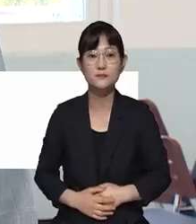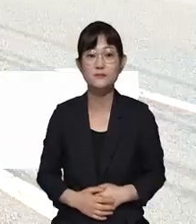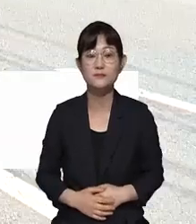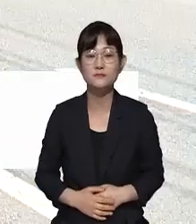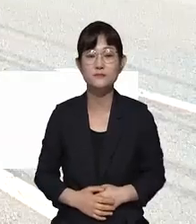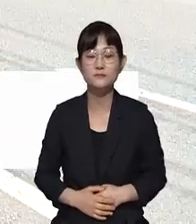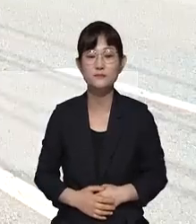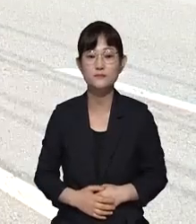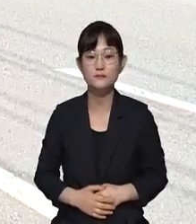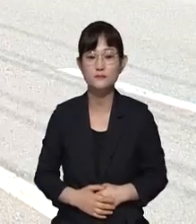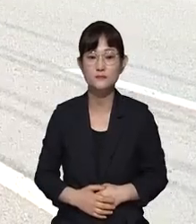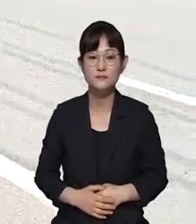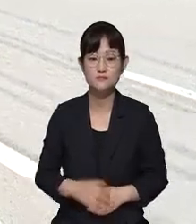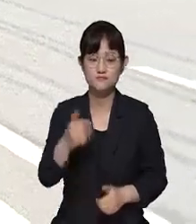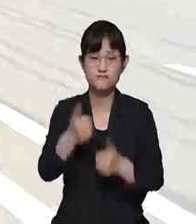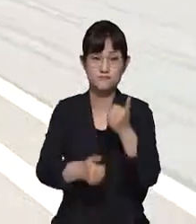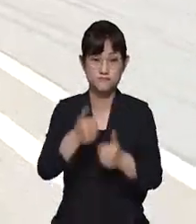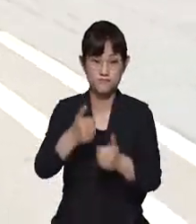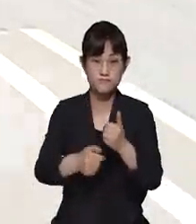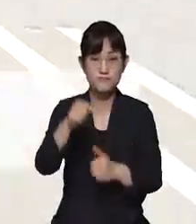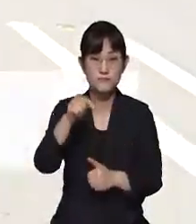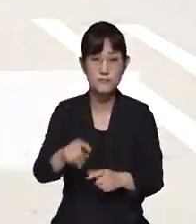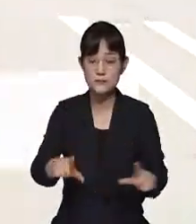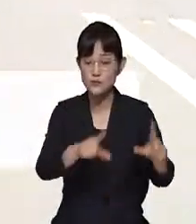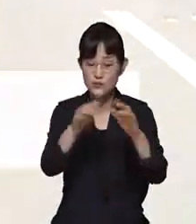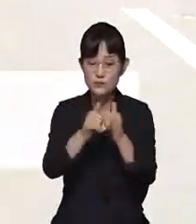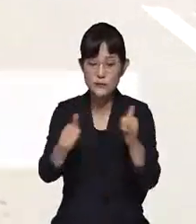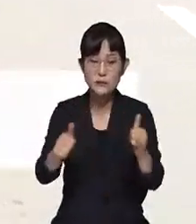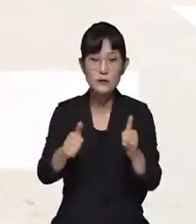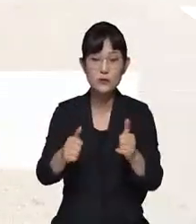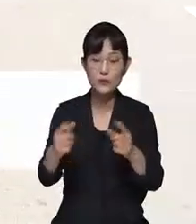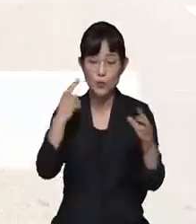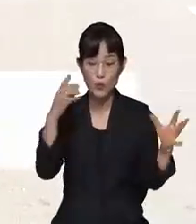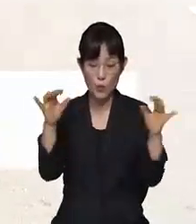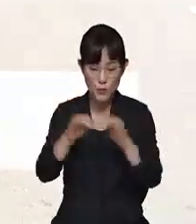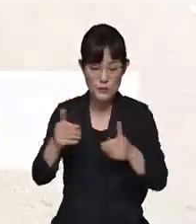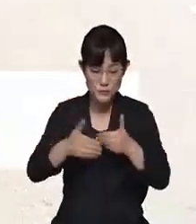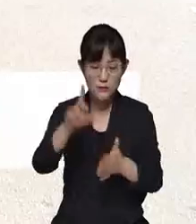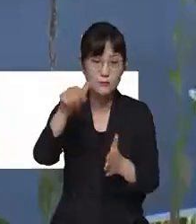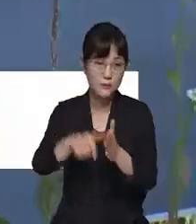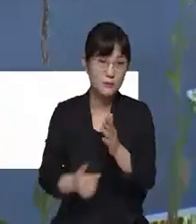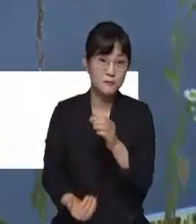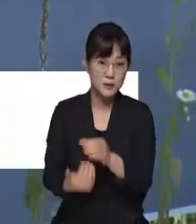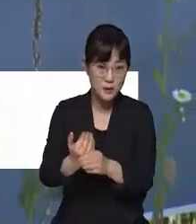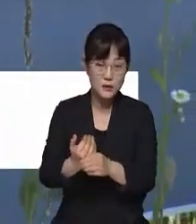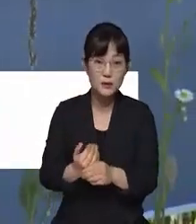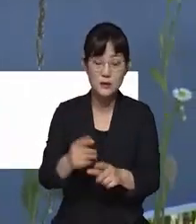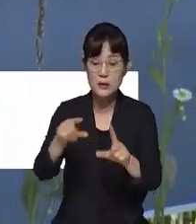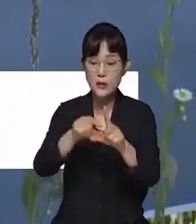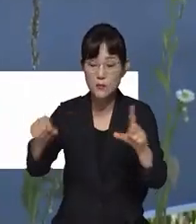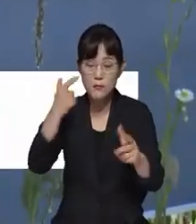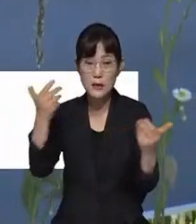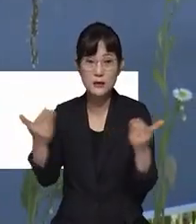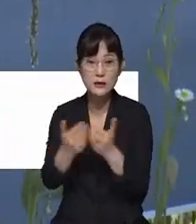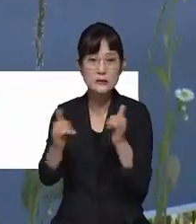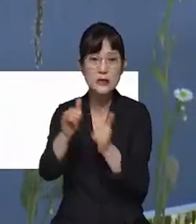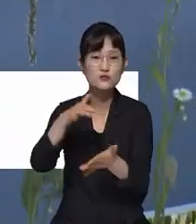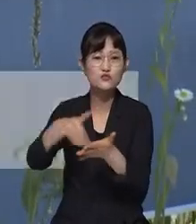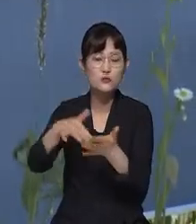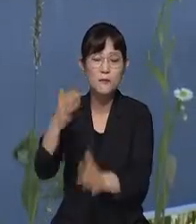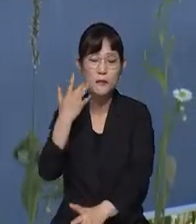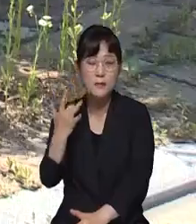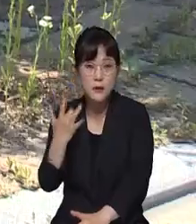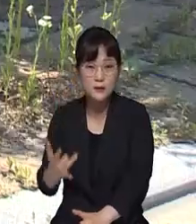때문에. 갈등은 주민 동의 절차로 번지고 있습니다. 일부 세대주의 반대 의견을 누락해